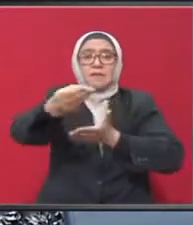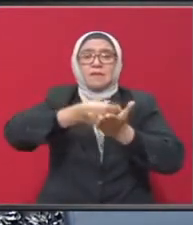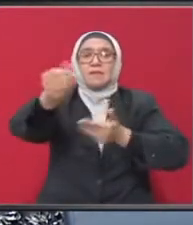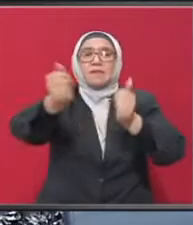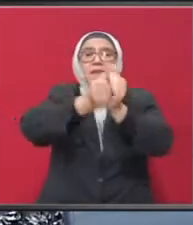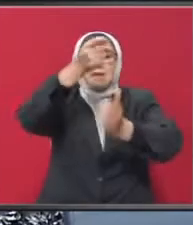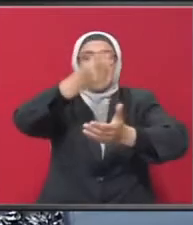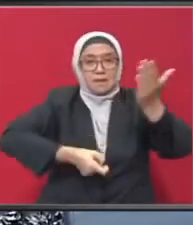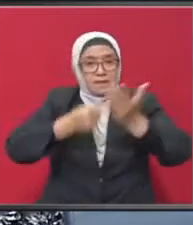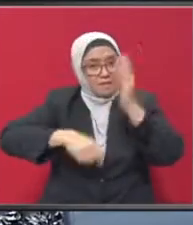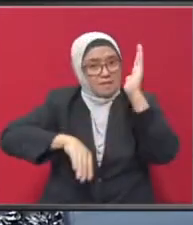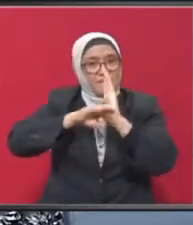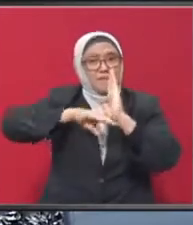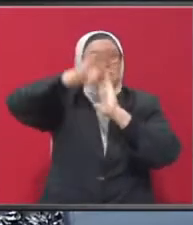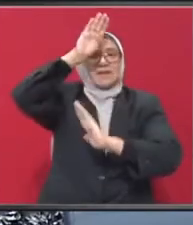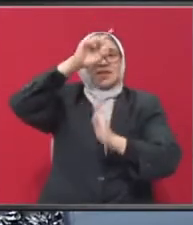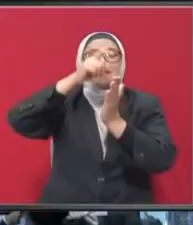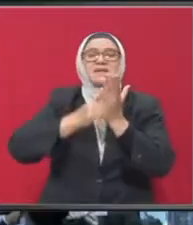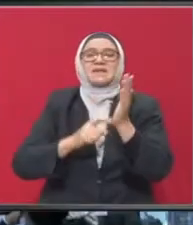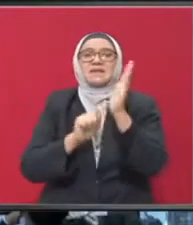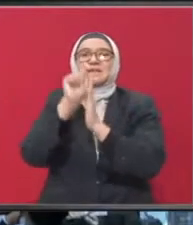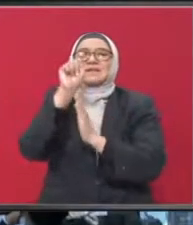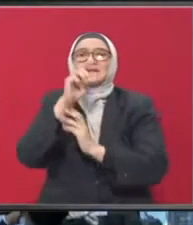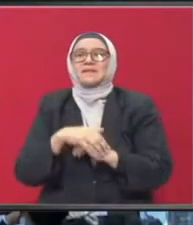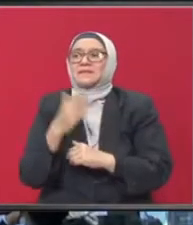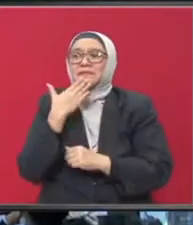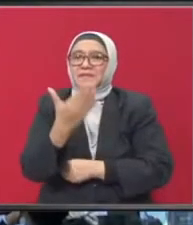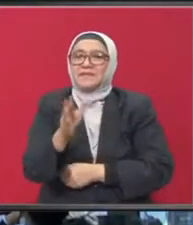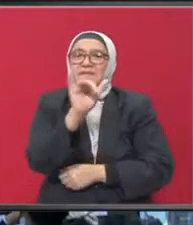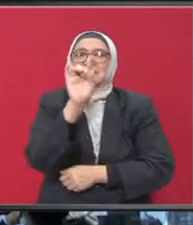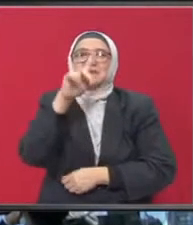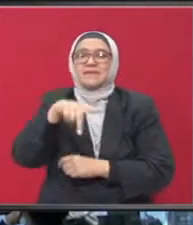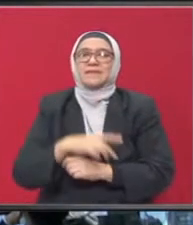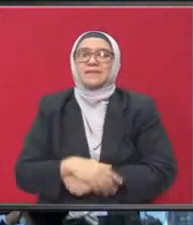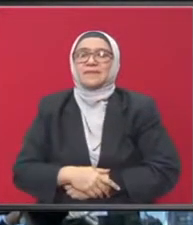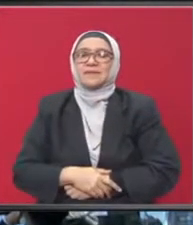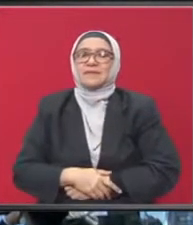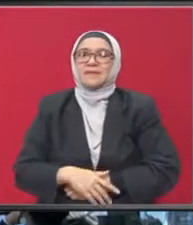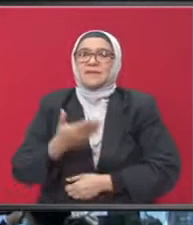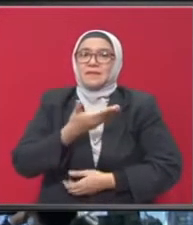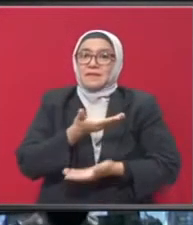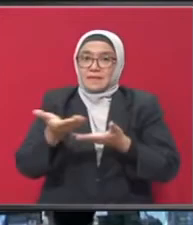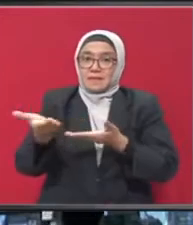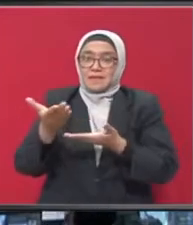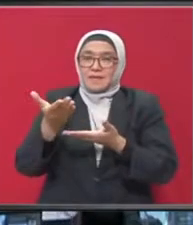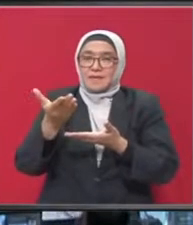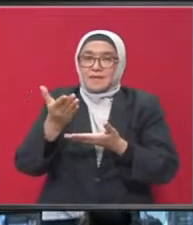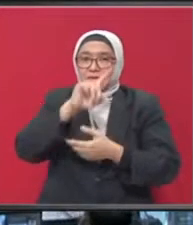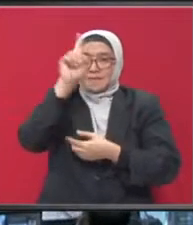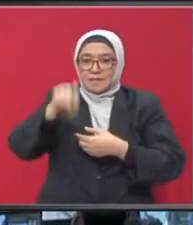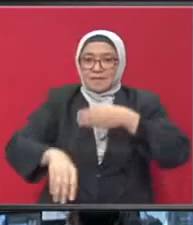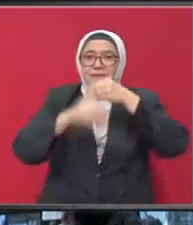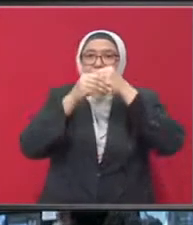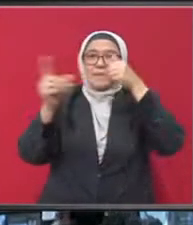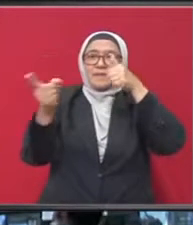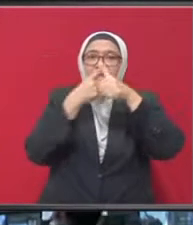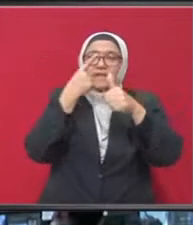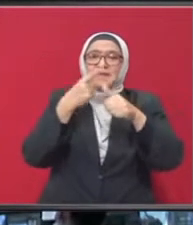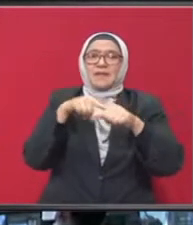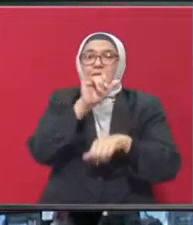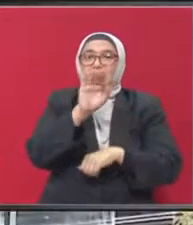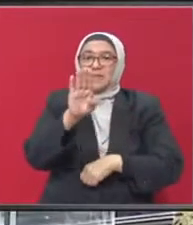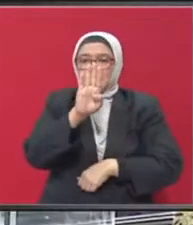kampung dengan harga lebih tinggi mengasih yang dibutuhkan seller yang Rohmat ke besut mengumpulkan taslan taman-taman